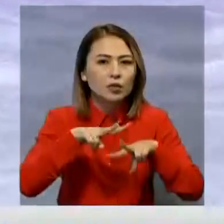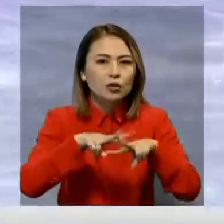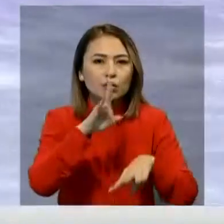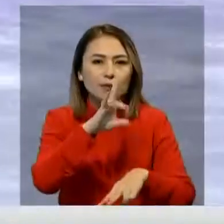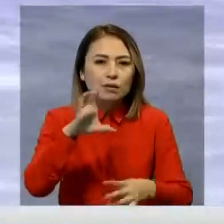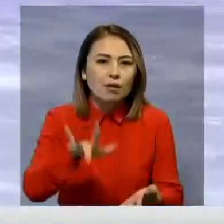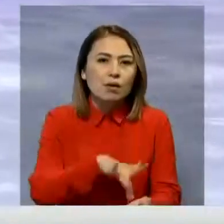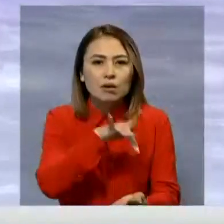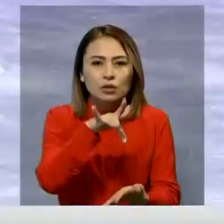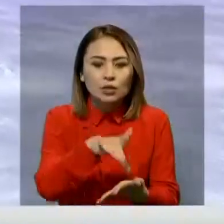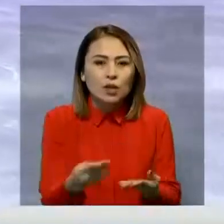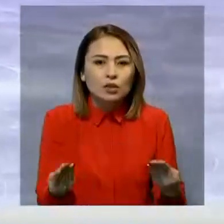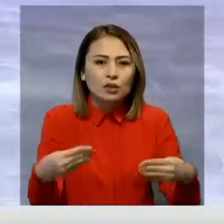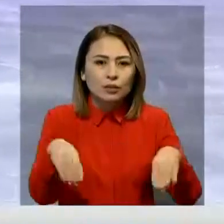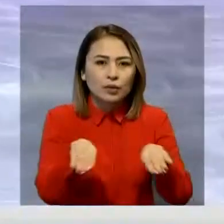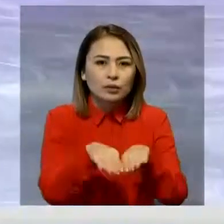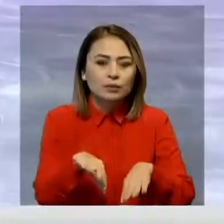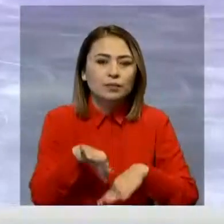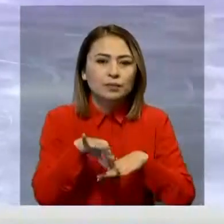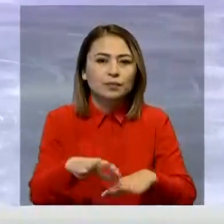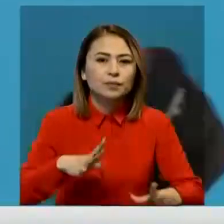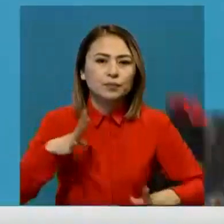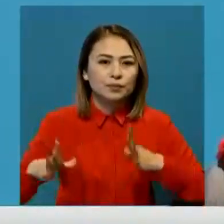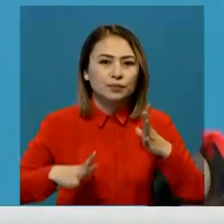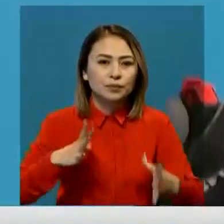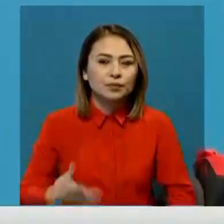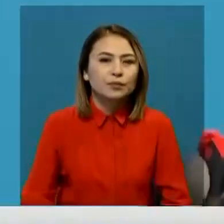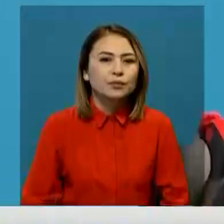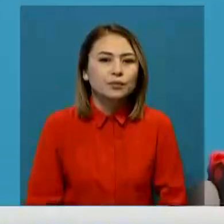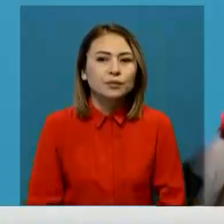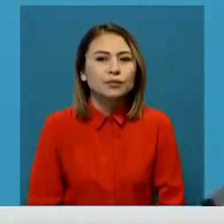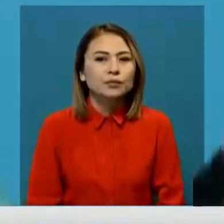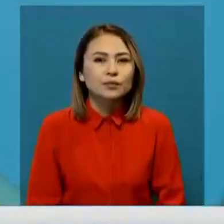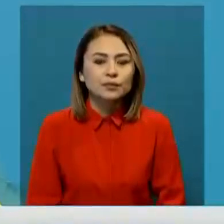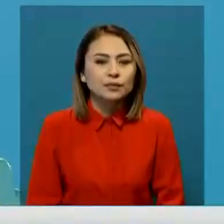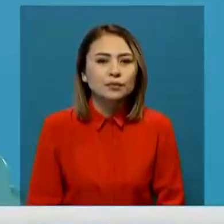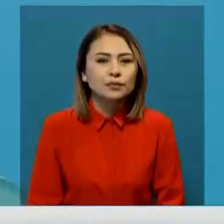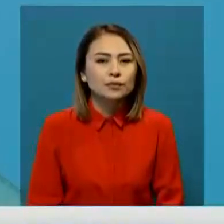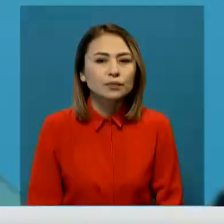Нұр-Сұлтан қалаларында жабық жағдайда жаттығып жатыр.